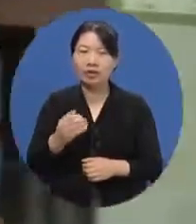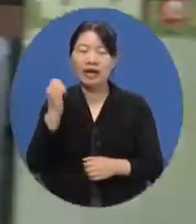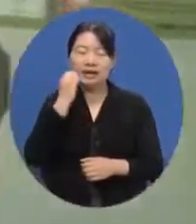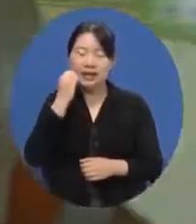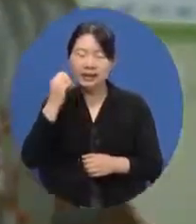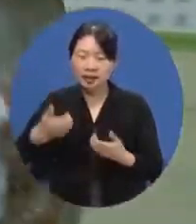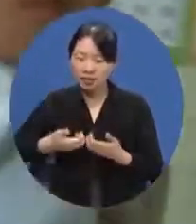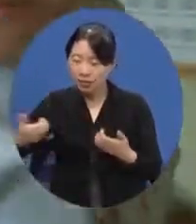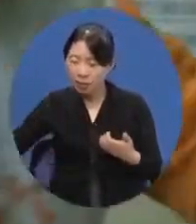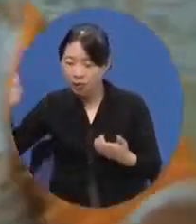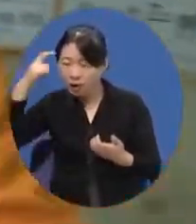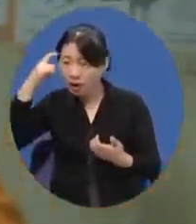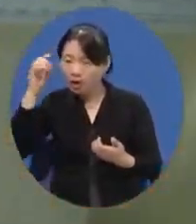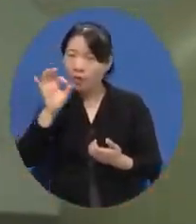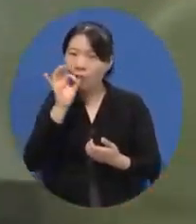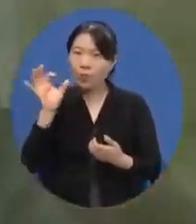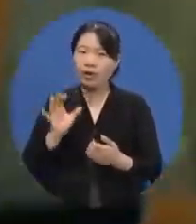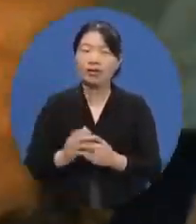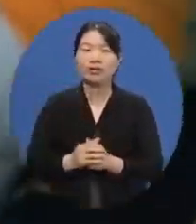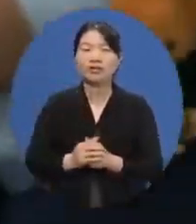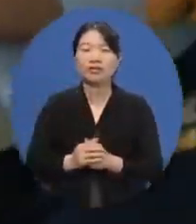곁을 떠날 줄을 모르는데요.